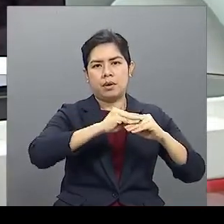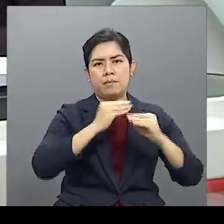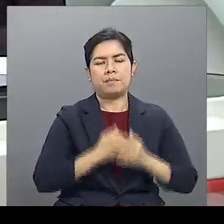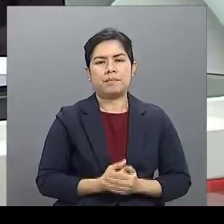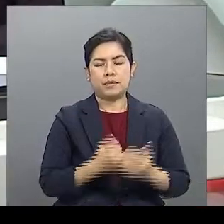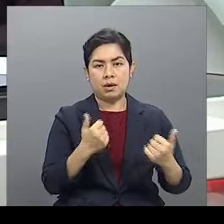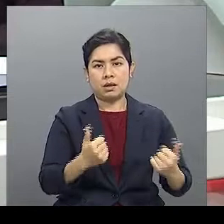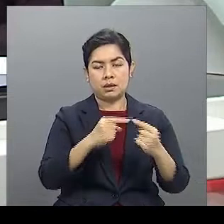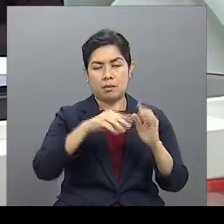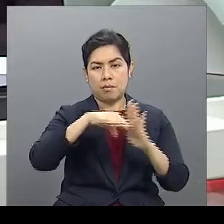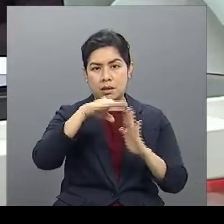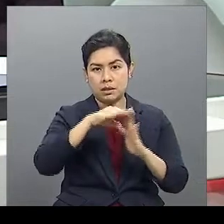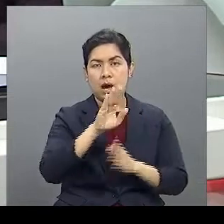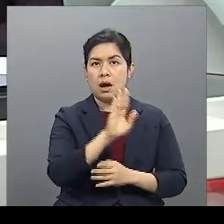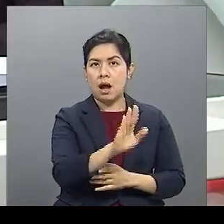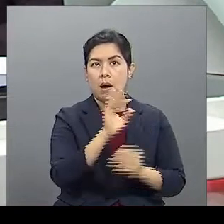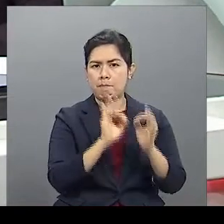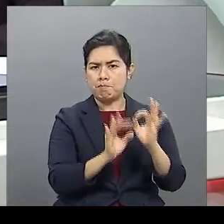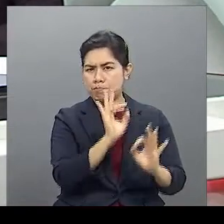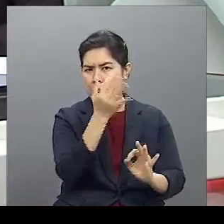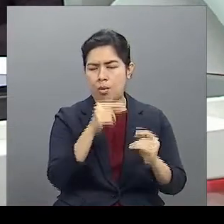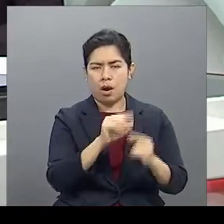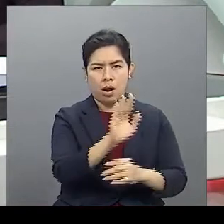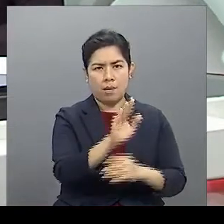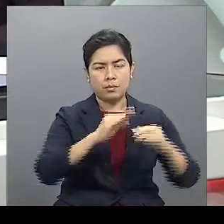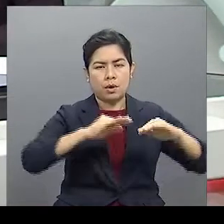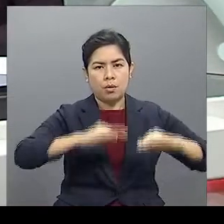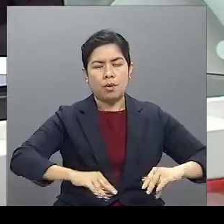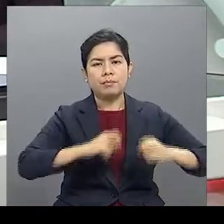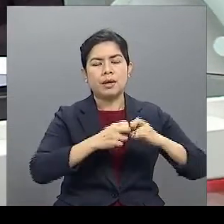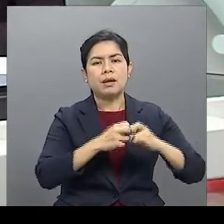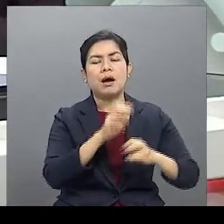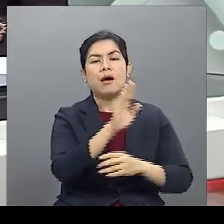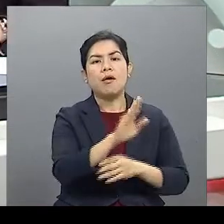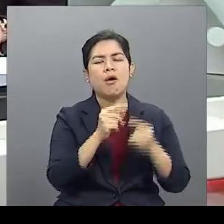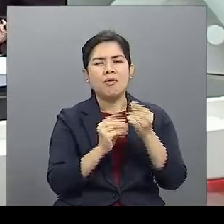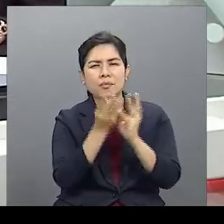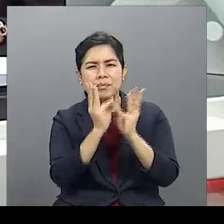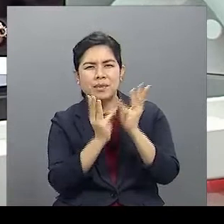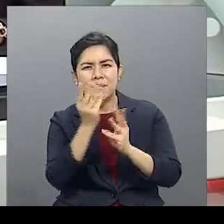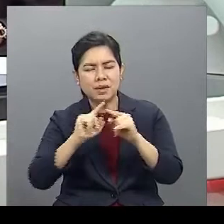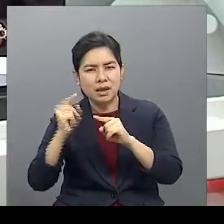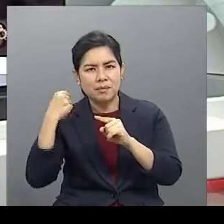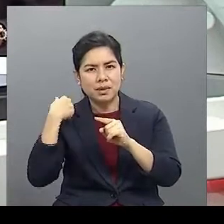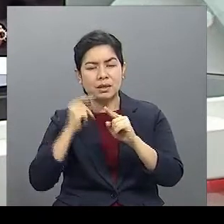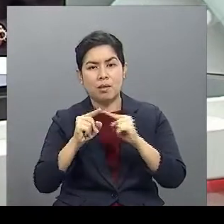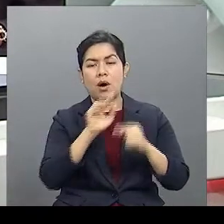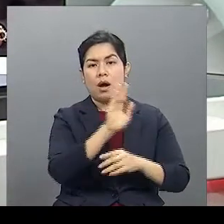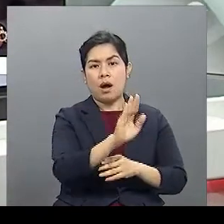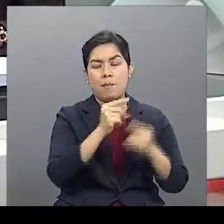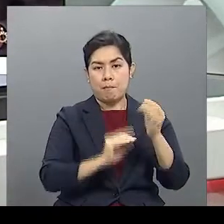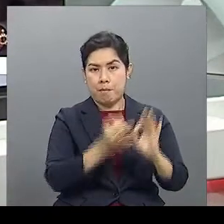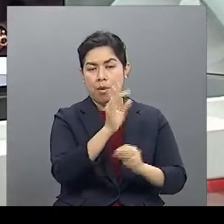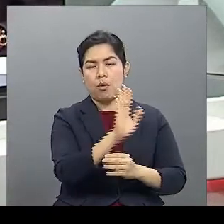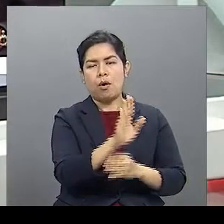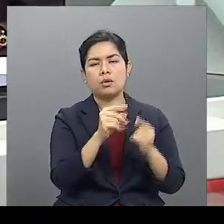การห้ามเผาโดยเด็ดขาดอยู่นะคะเพื่อที่จะลดปัญหาไฟป่าแล้วก็ฝุ่นควันค่ะแต่ว่ามาตรการห้ามเผาในพื้นที่จังหวัดสระแก้วยังไม่ส